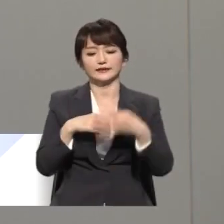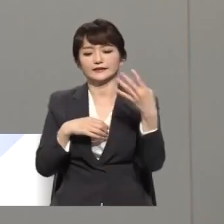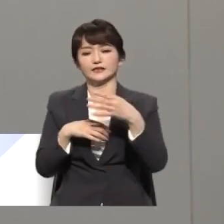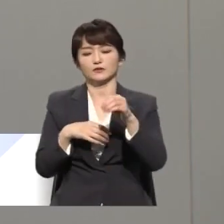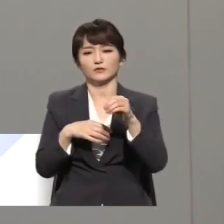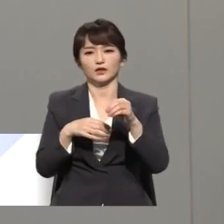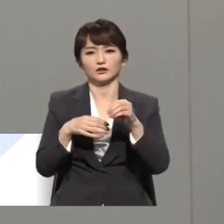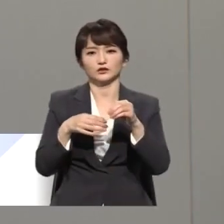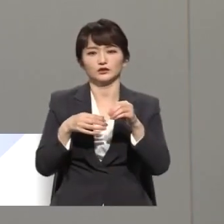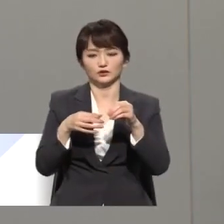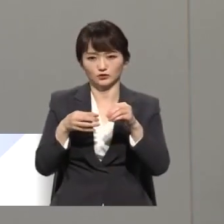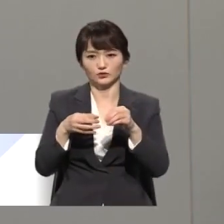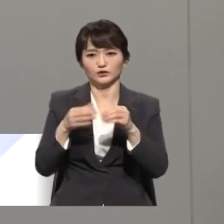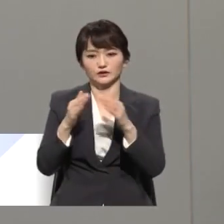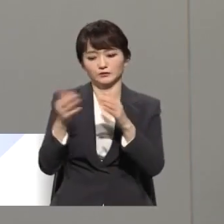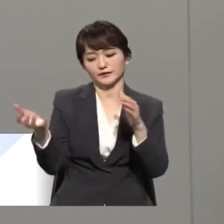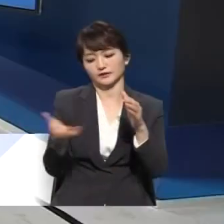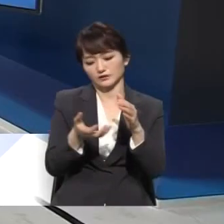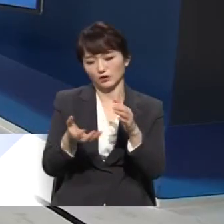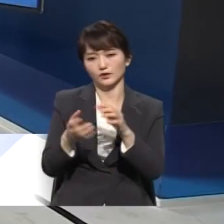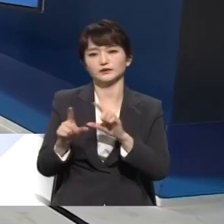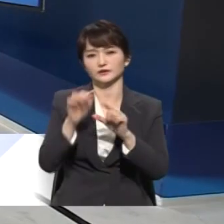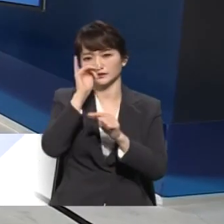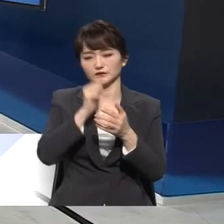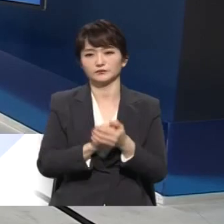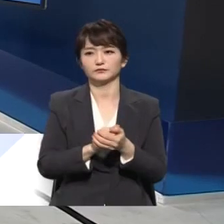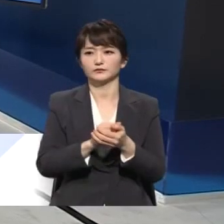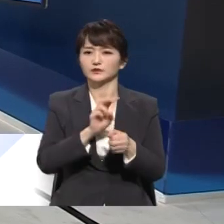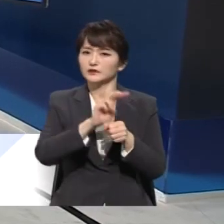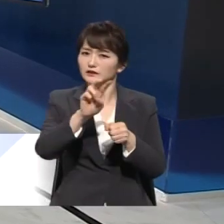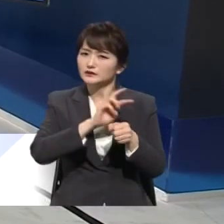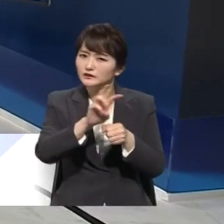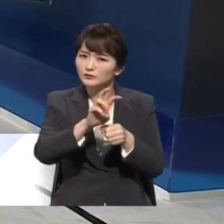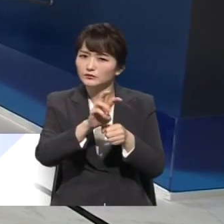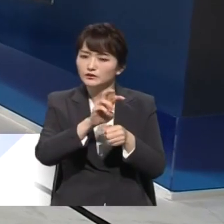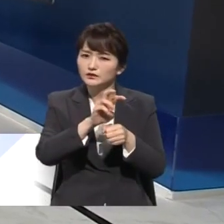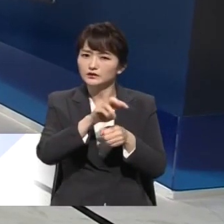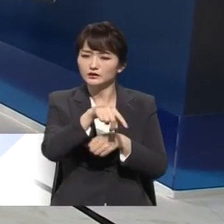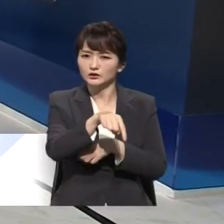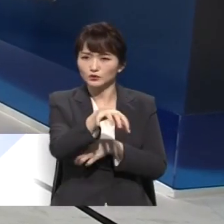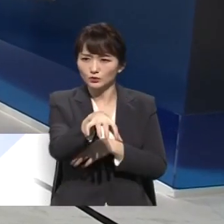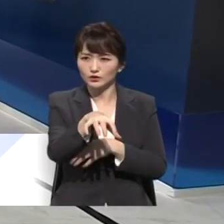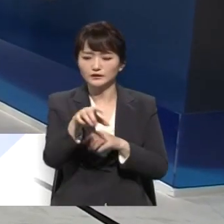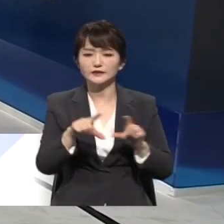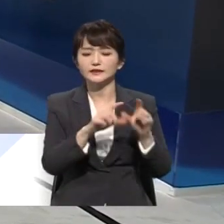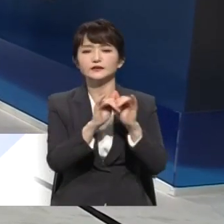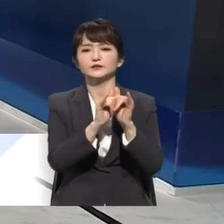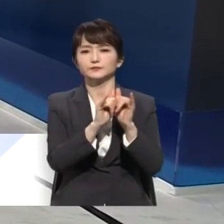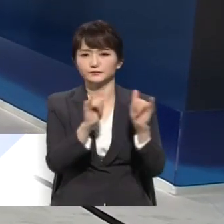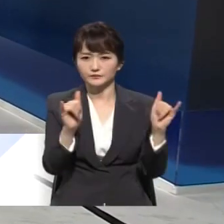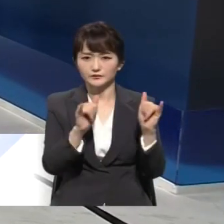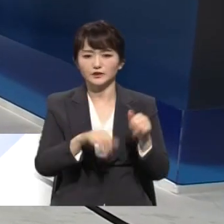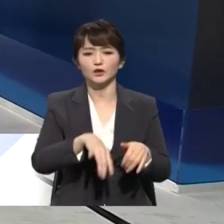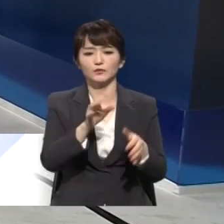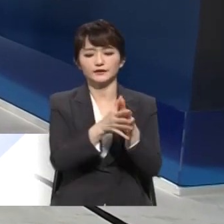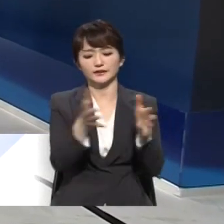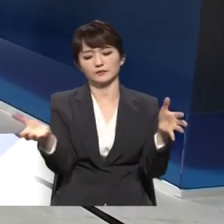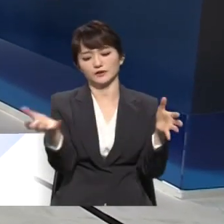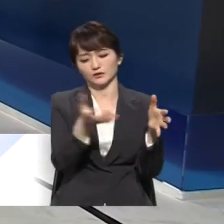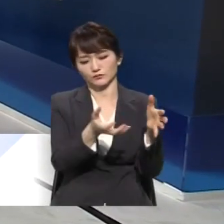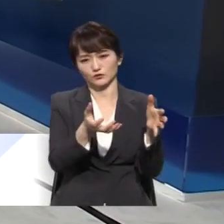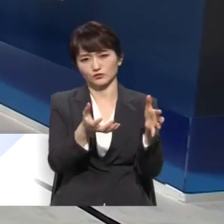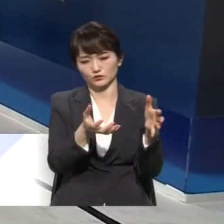받으시는 권리를 준다는 것입니다 이상 10 년 이 지역의 뭐가 상태로 거주하던 주민들에게도 우선 입주 권이 부여 될